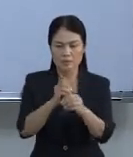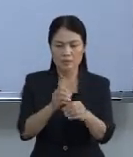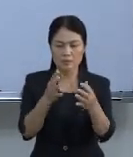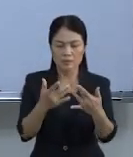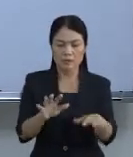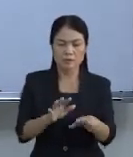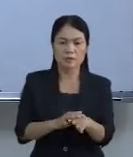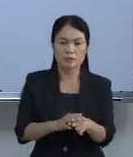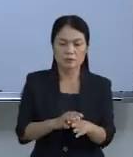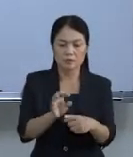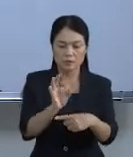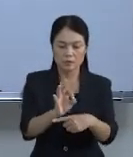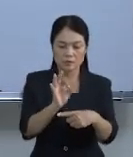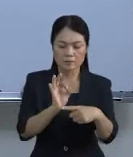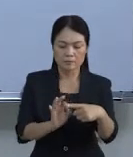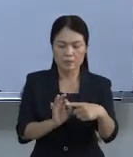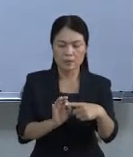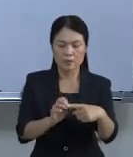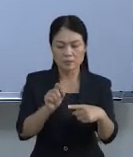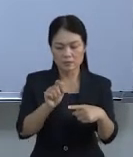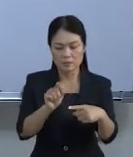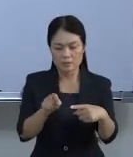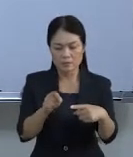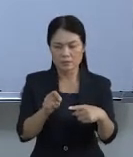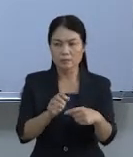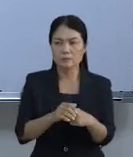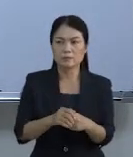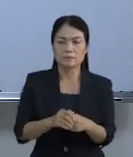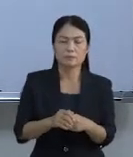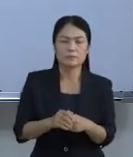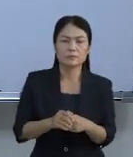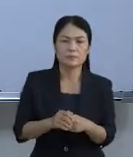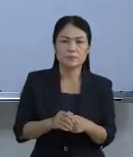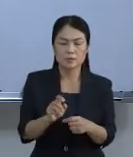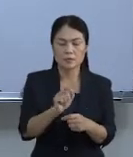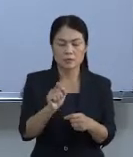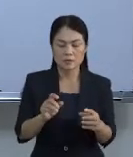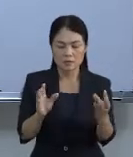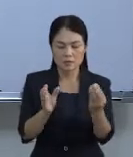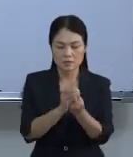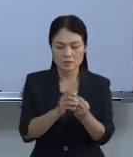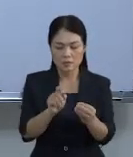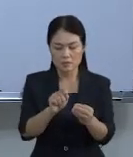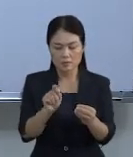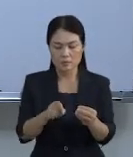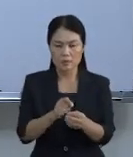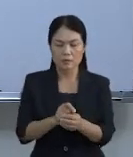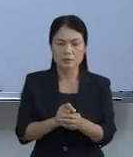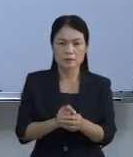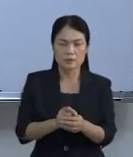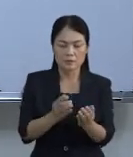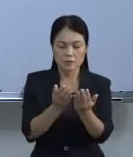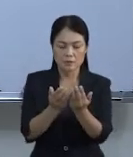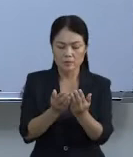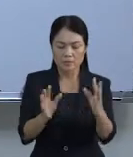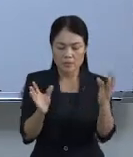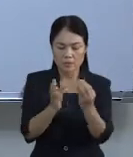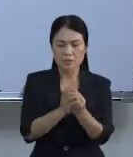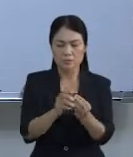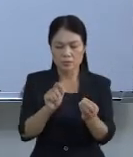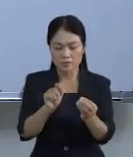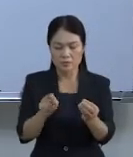rồi hỏi rụp hiện tu sập hiện hay nắng sở xế chùm luôn tu sập hiện hay nắng án chùm luôn tu